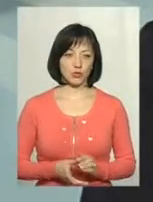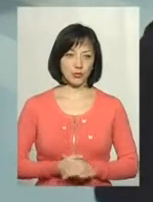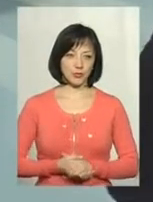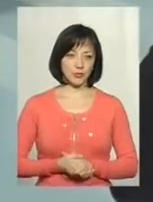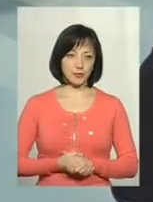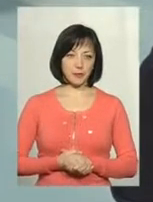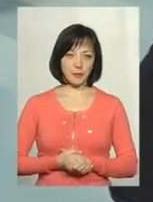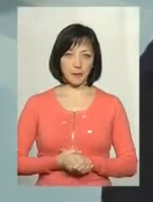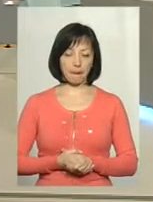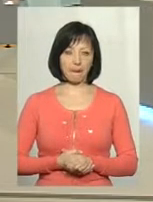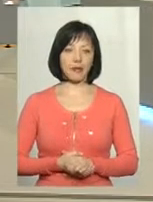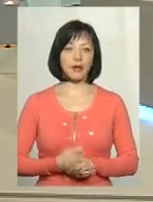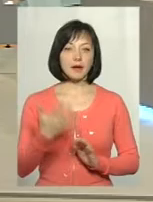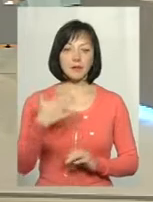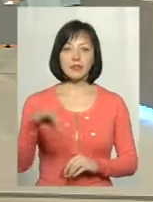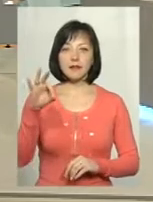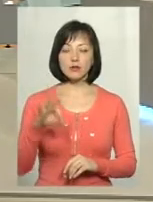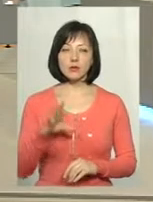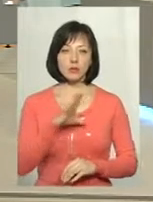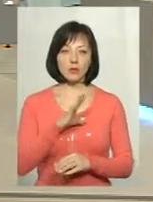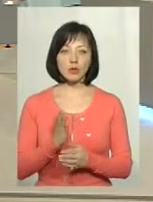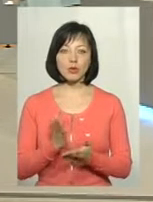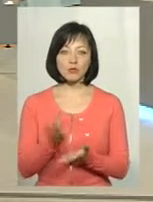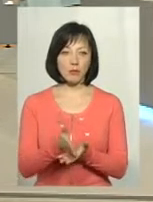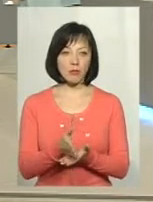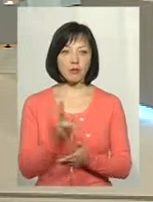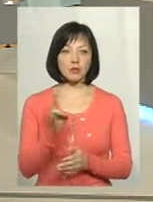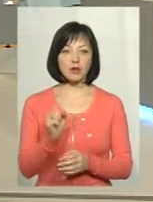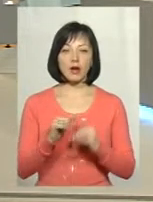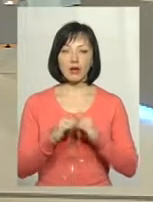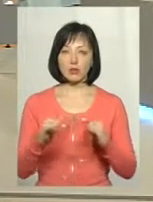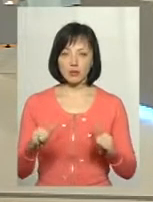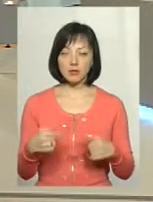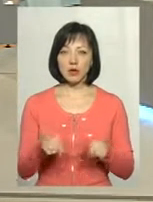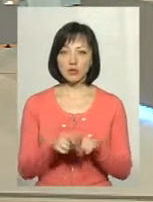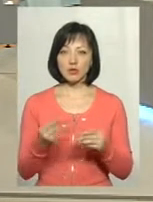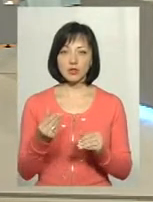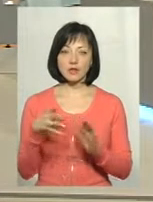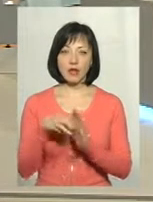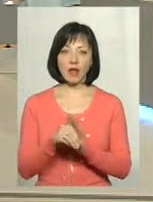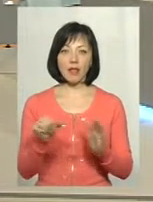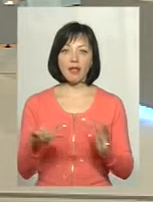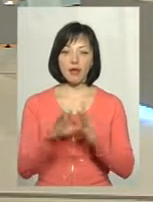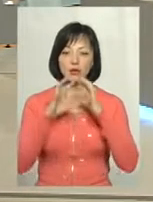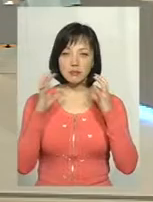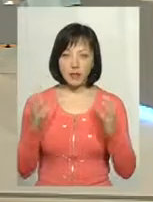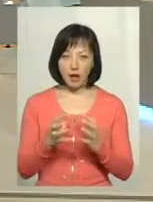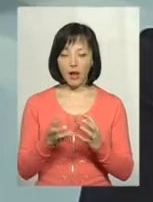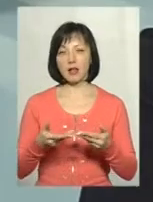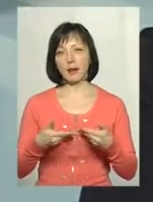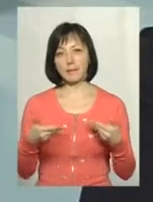Тобто 50% в нас було спрямовано саме от на розвиток. Ми також вкладали кошти на енергозберігання.